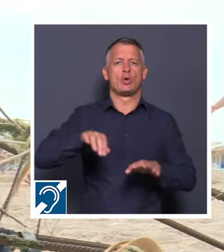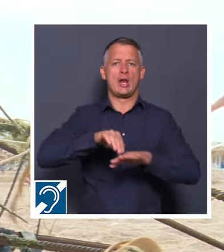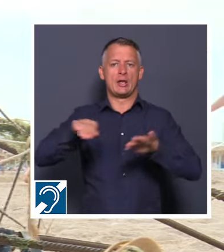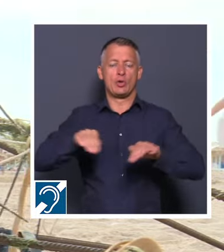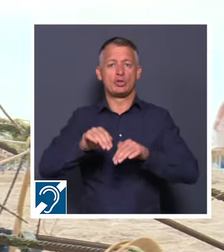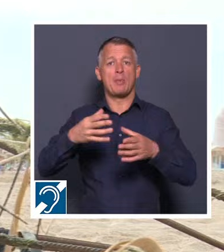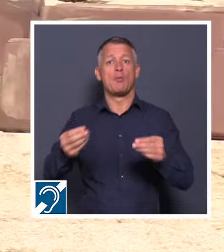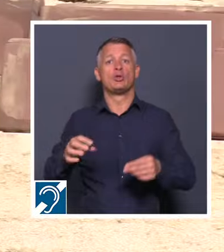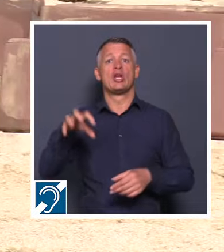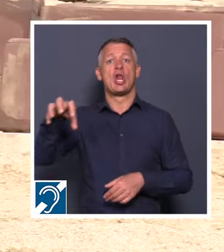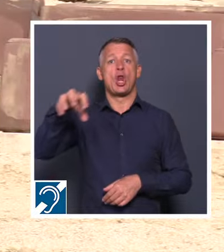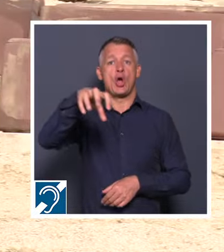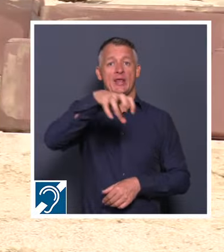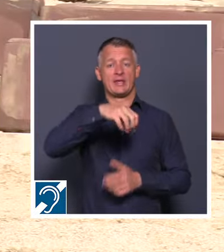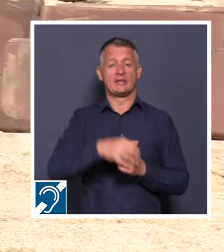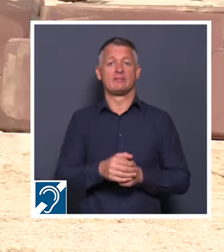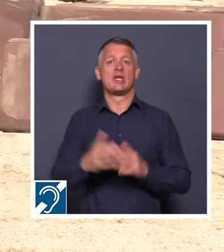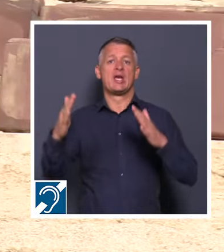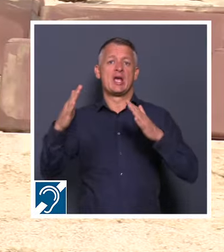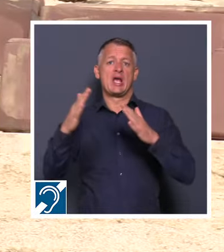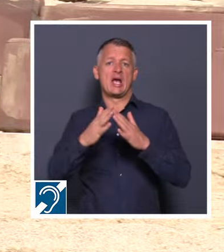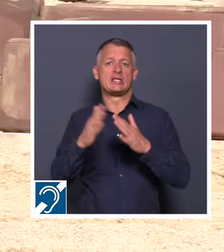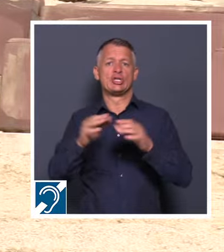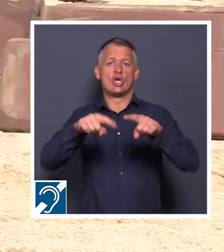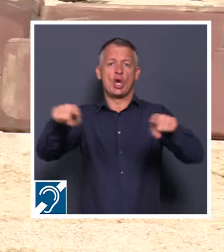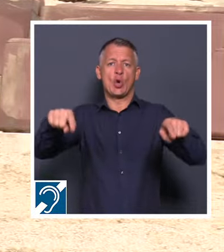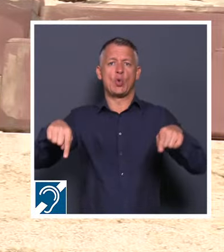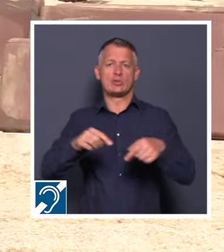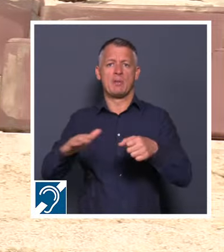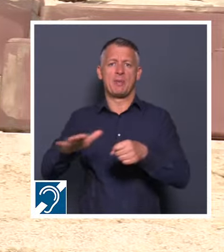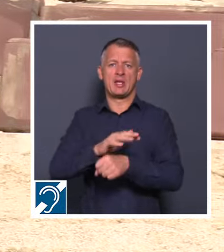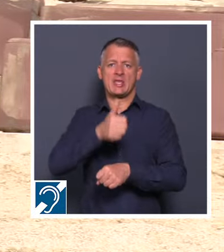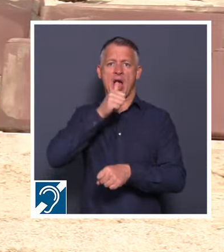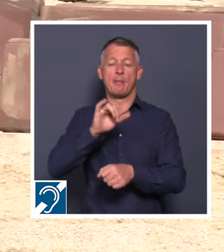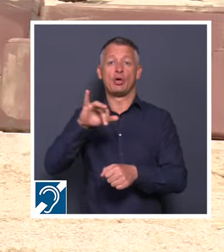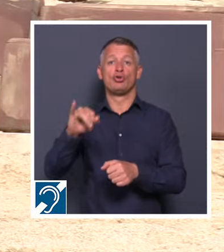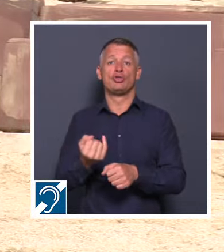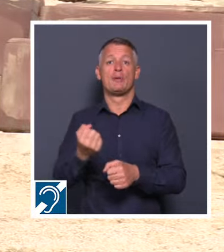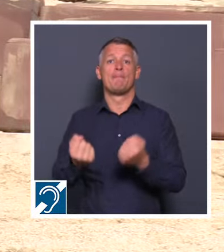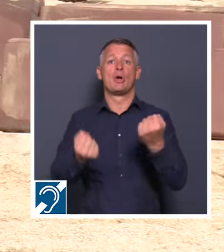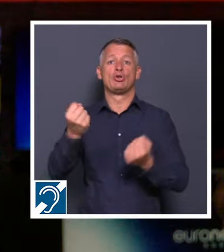alte localități. Case și curți inundate și mașini luate de puhoaie.